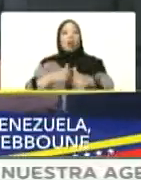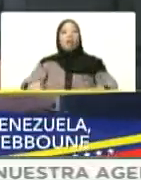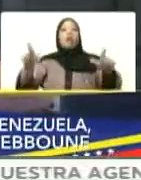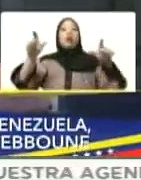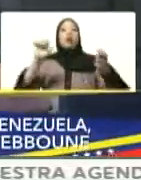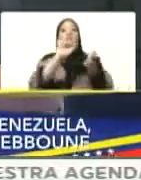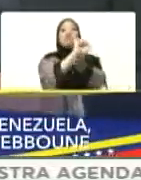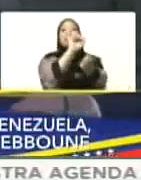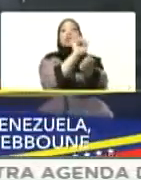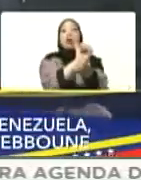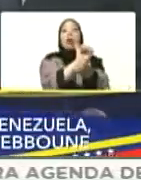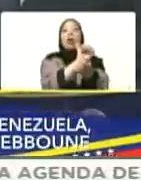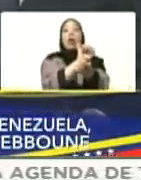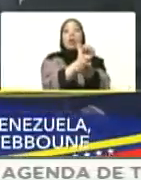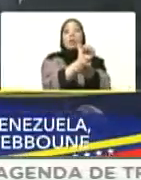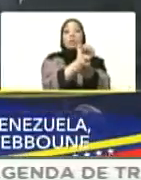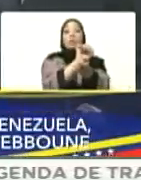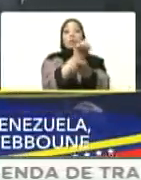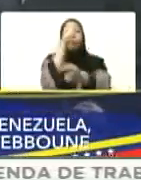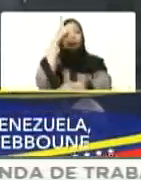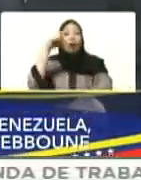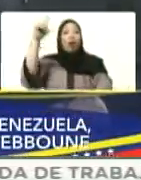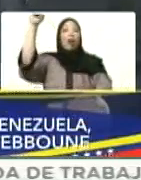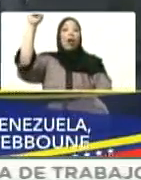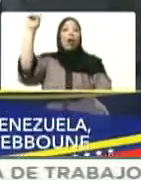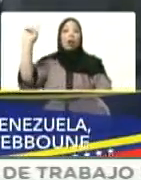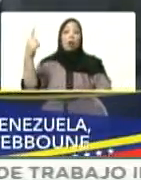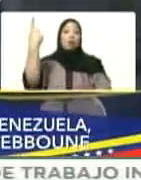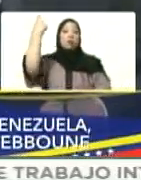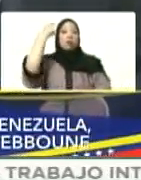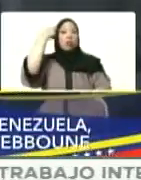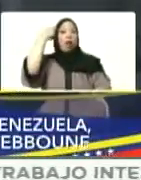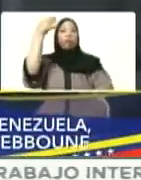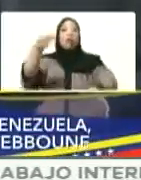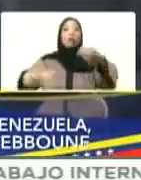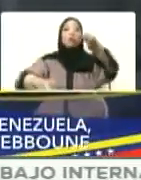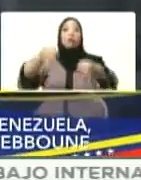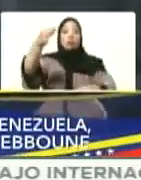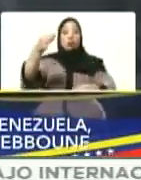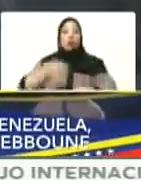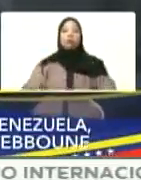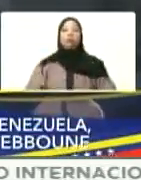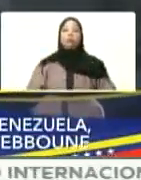للحصول على استفتاء تقرير مصيره واستقلاله.